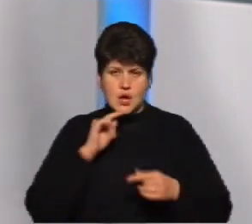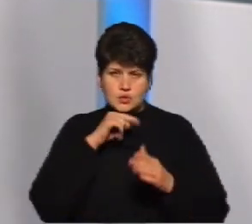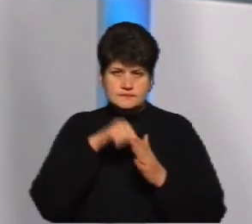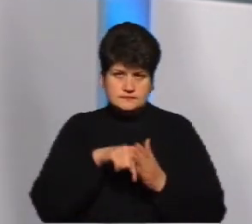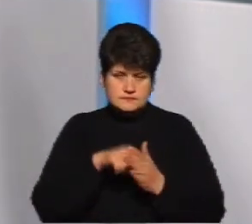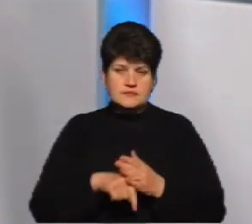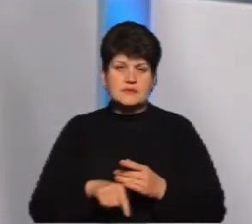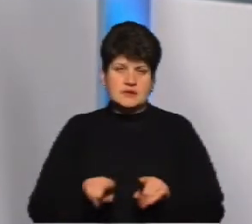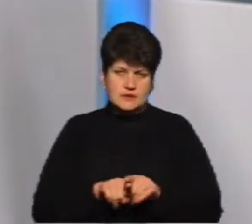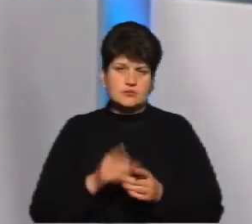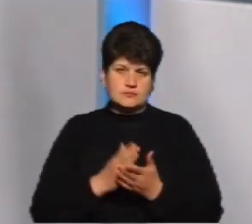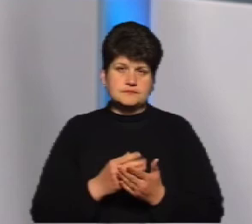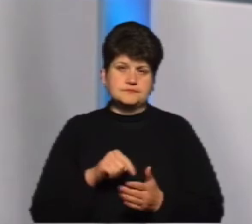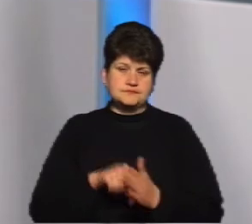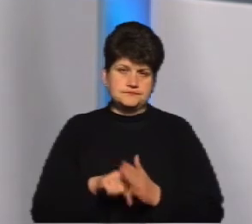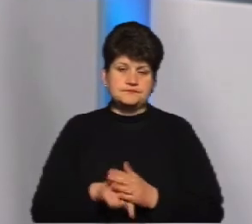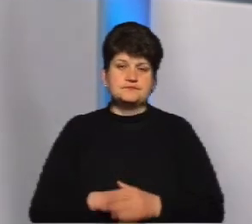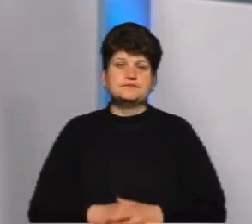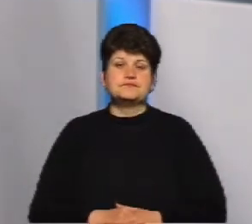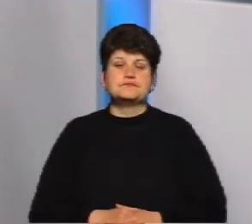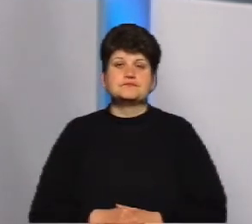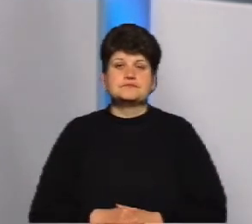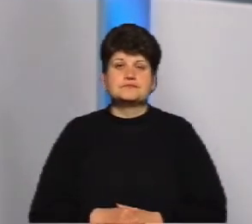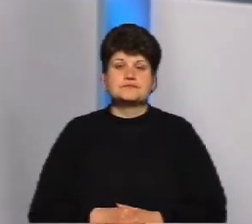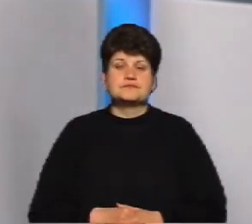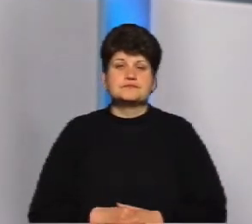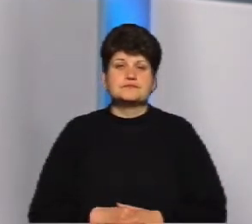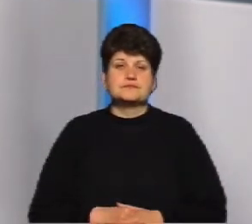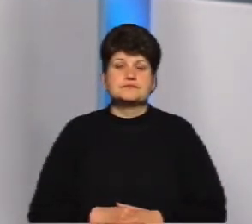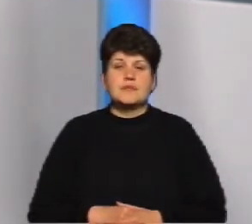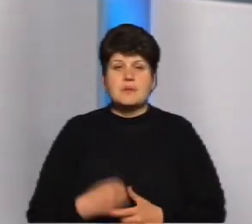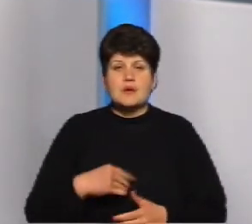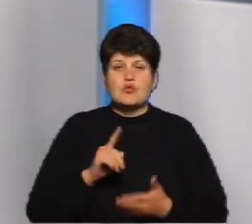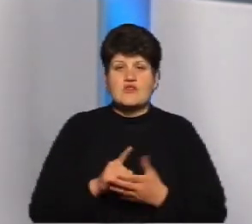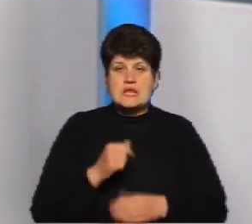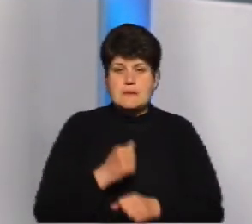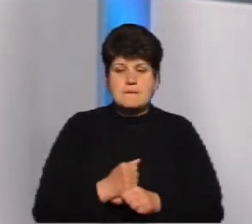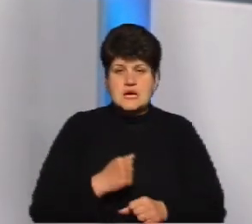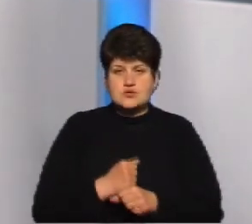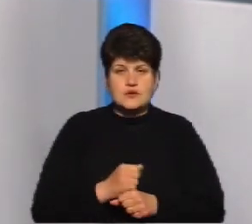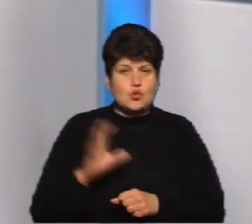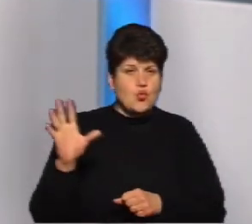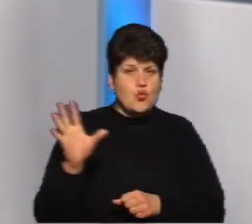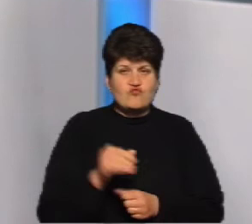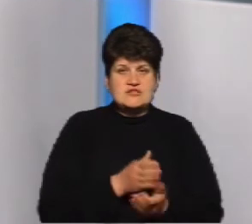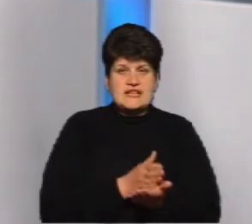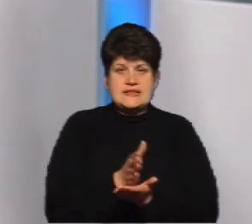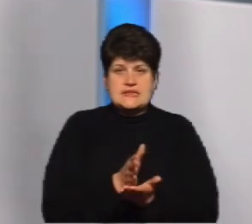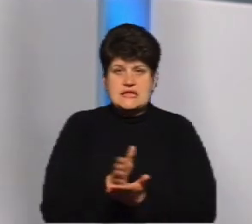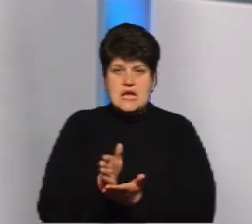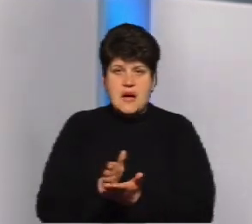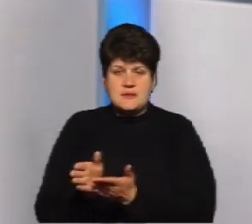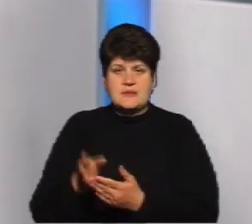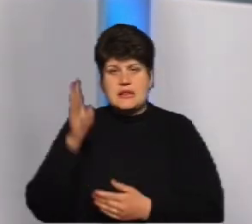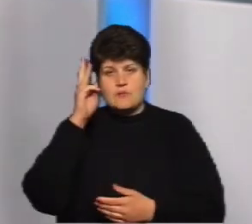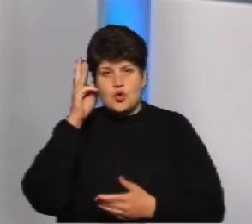грає роль. От. Тобто ми повинні працювати у всіх напрямках, і дипломатично, і